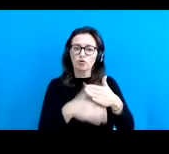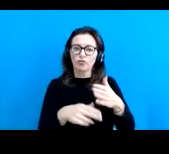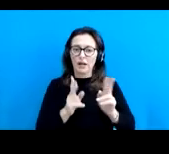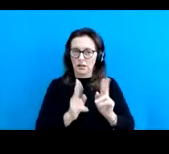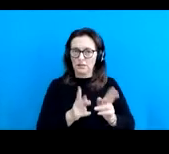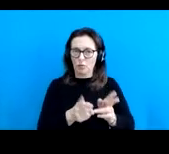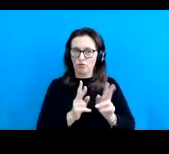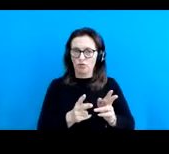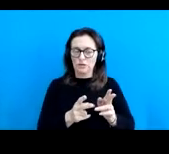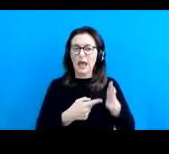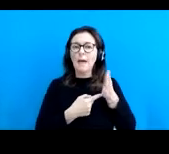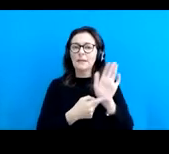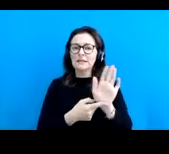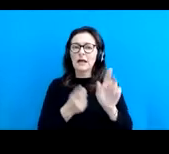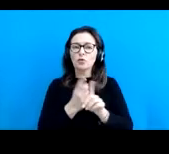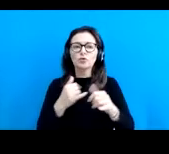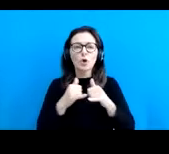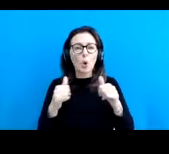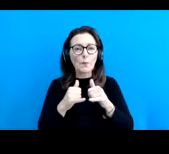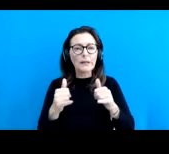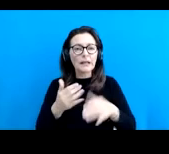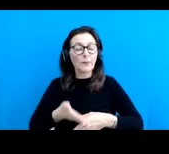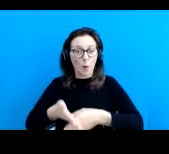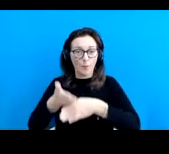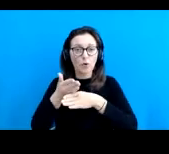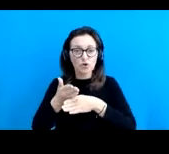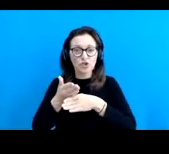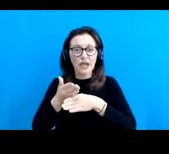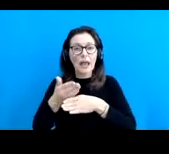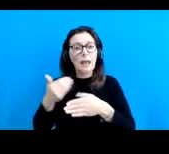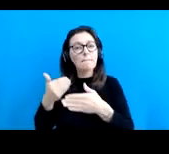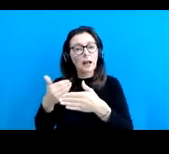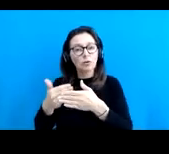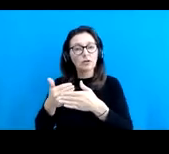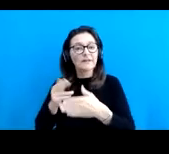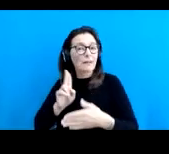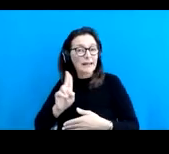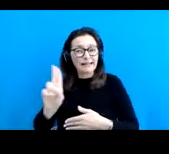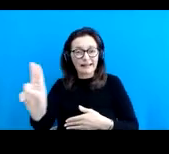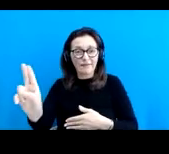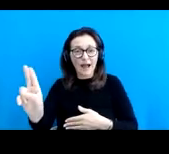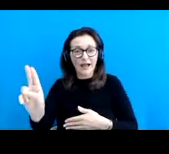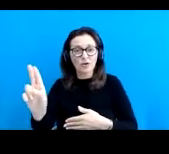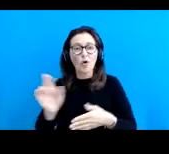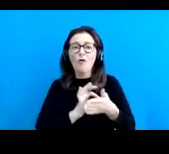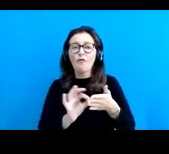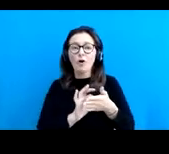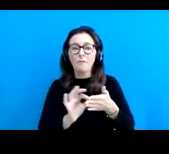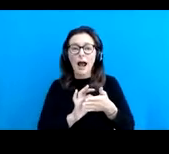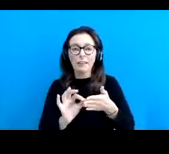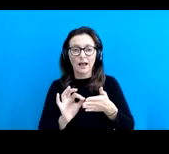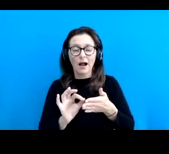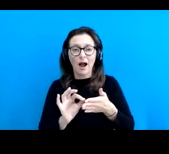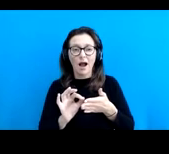Predstavljene so tudi oblike pomoči in prilagoditve pri nadaljevanju formalnega izobraževanja, vkolikor se